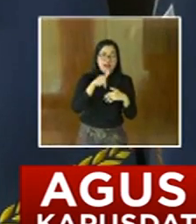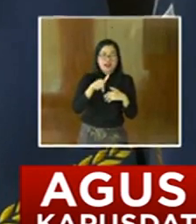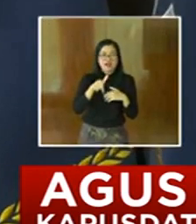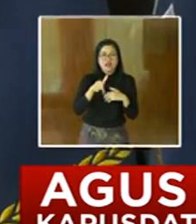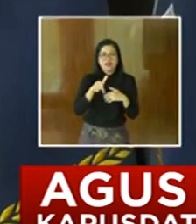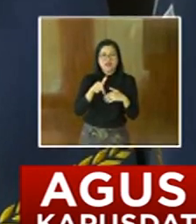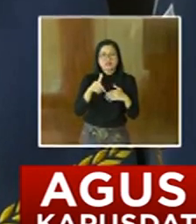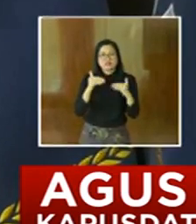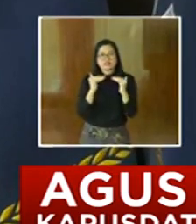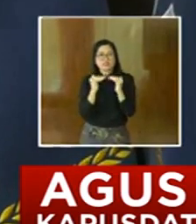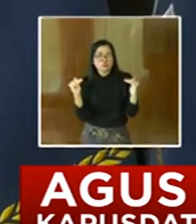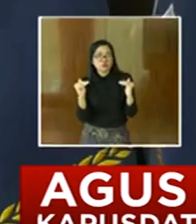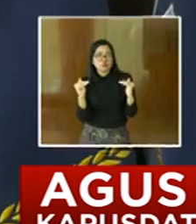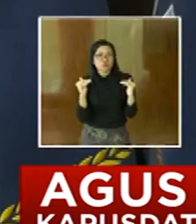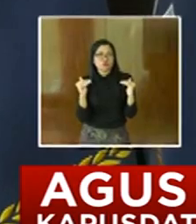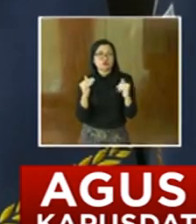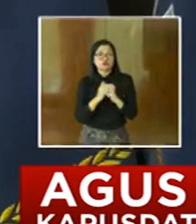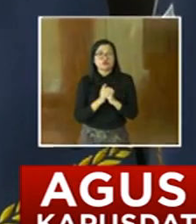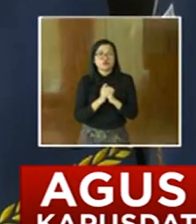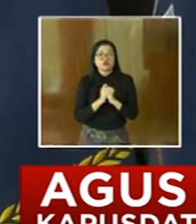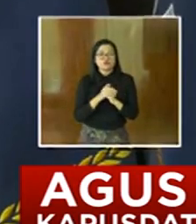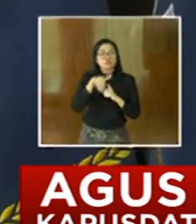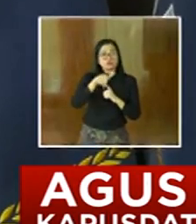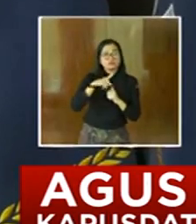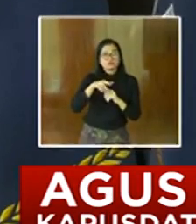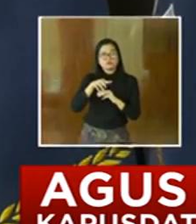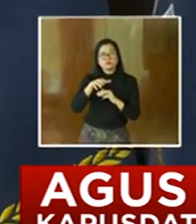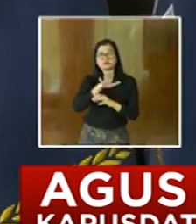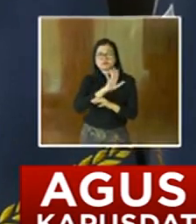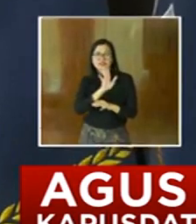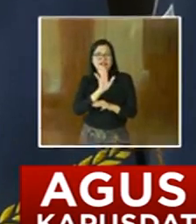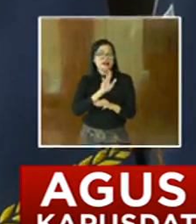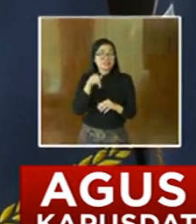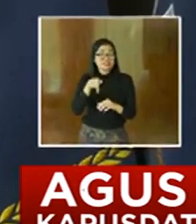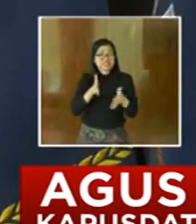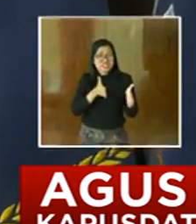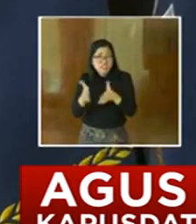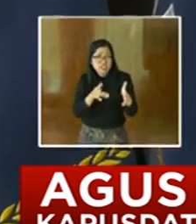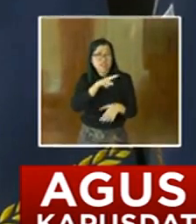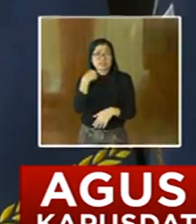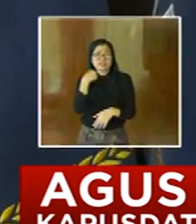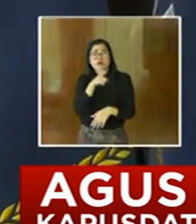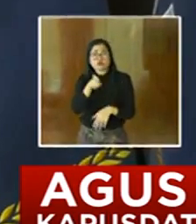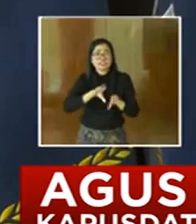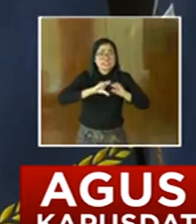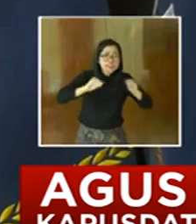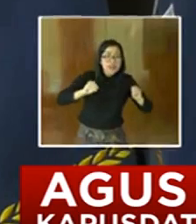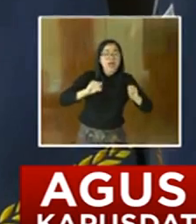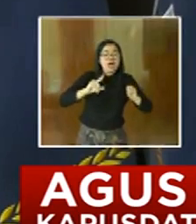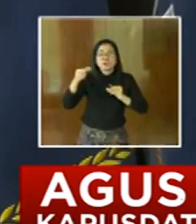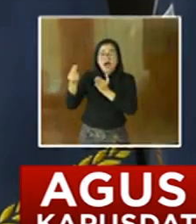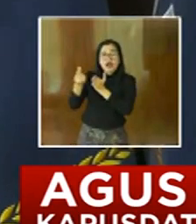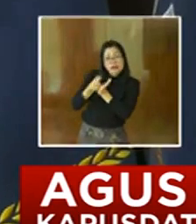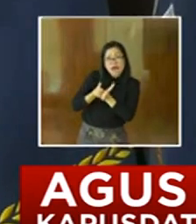tertentu yang DPP keluarkan bisa tidak berlaku lagi itu salah satu karena strateginya karena kita harus bekerja kita harus mengeluarkan anggaran